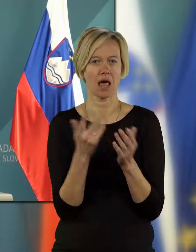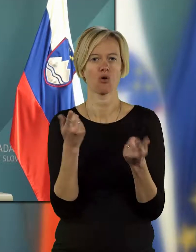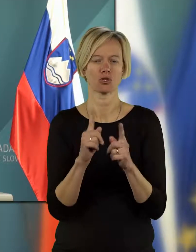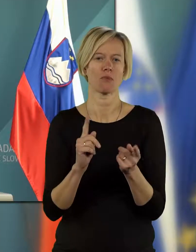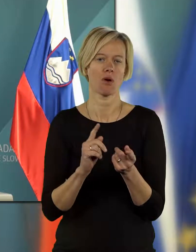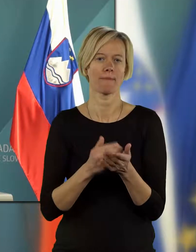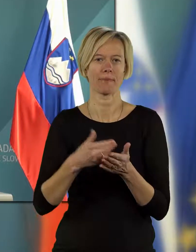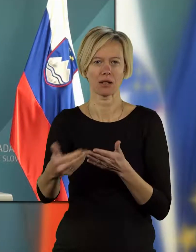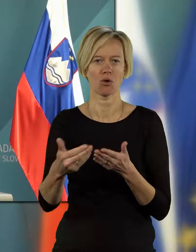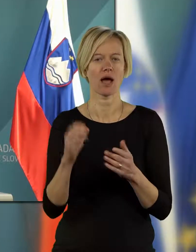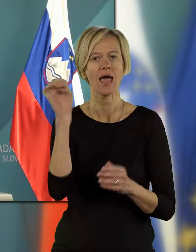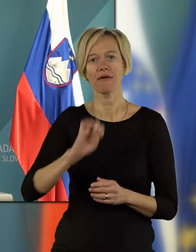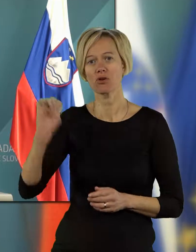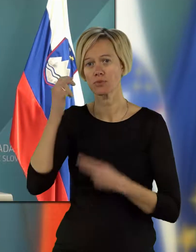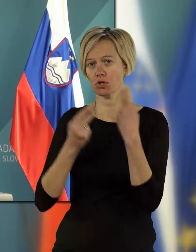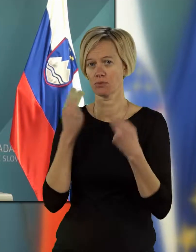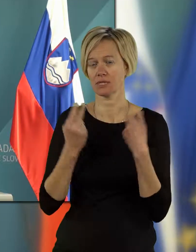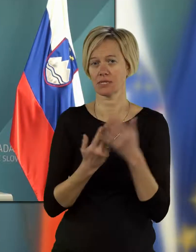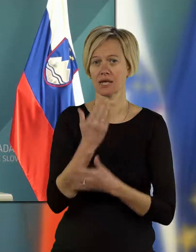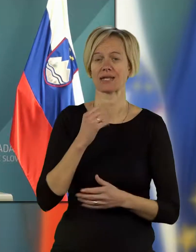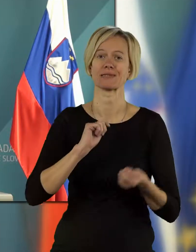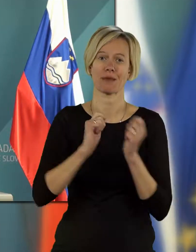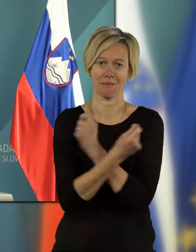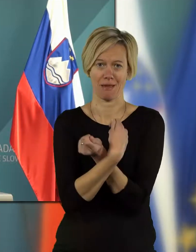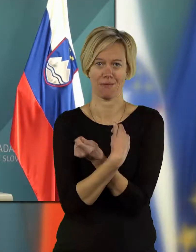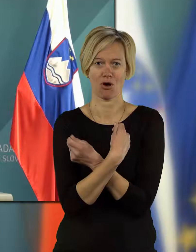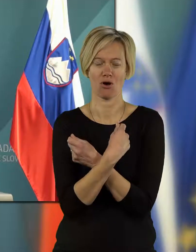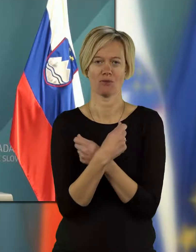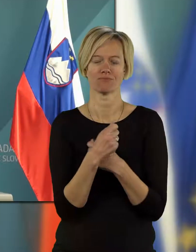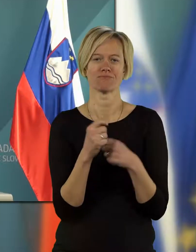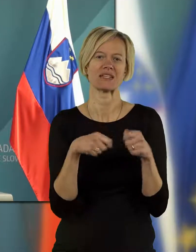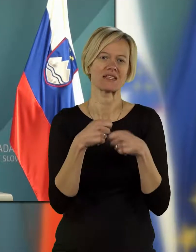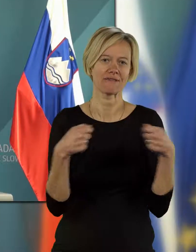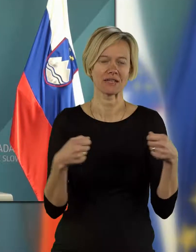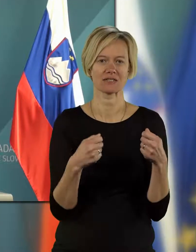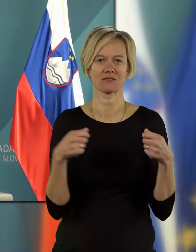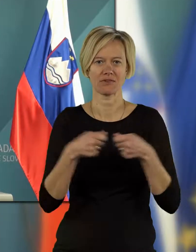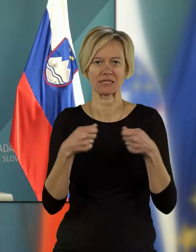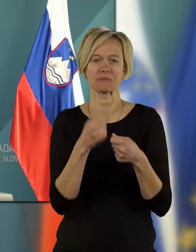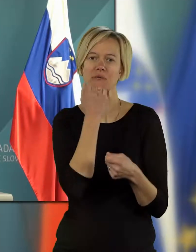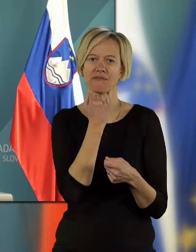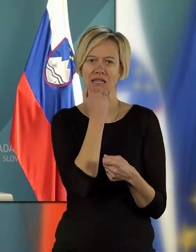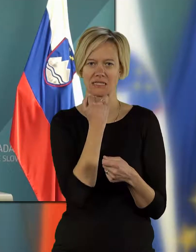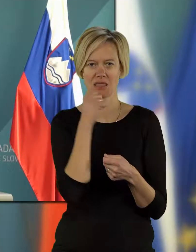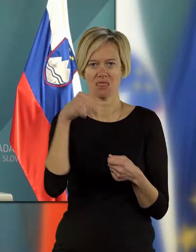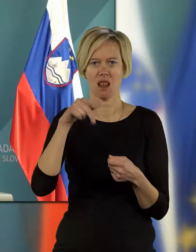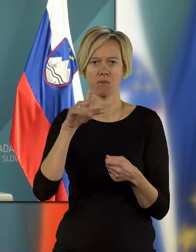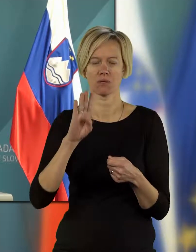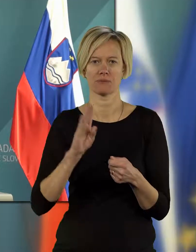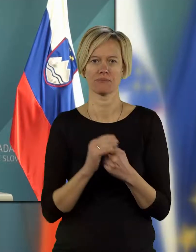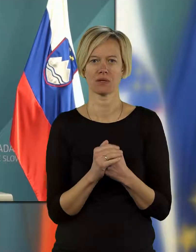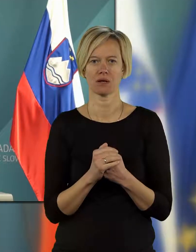uradnega predloga Evropski komisiji za spremembo zavez v zvezi z privatizacijo